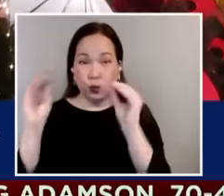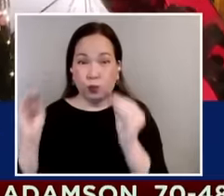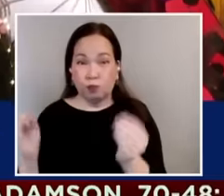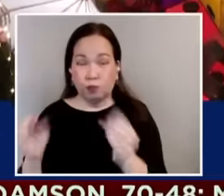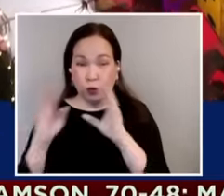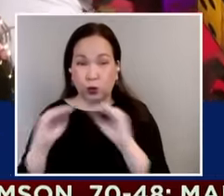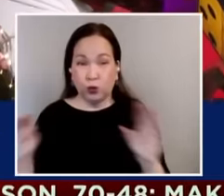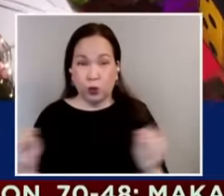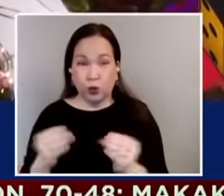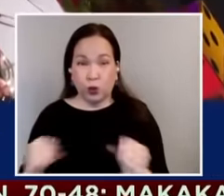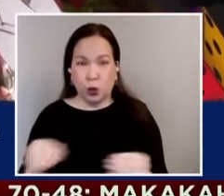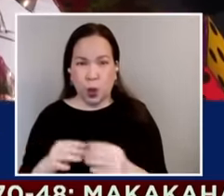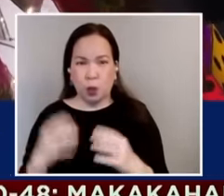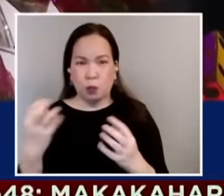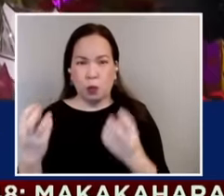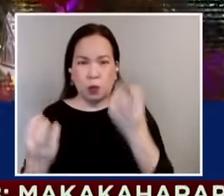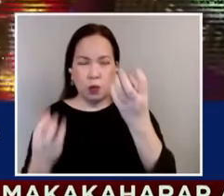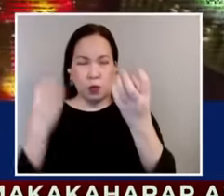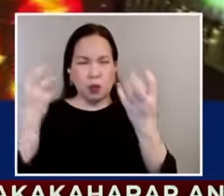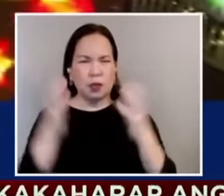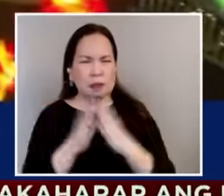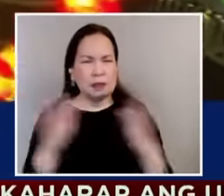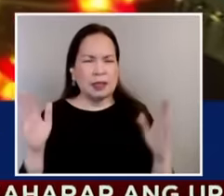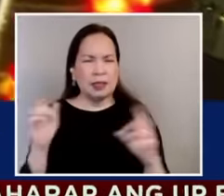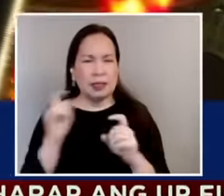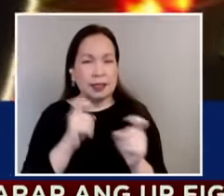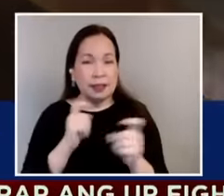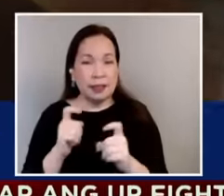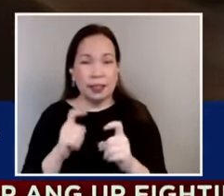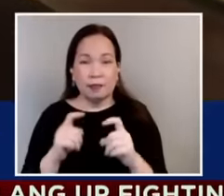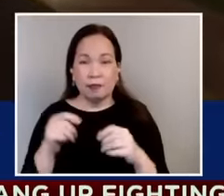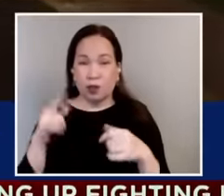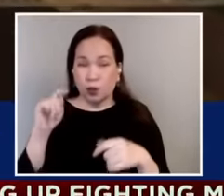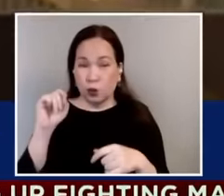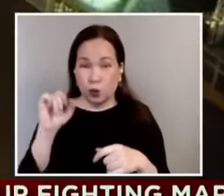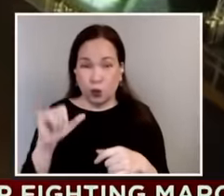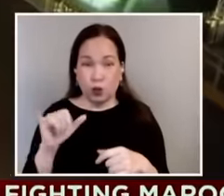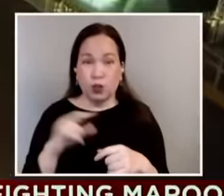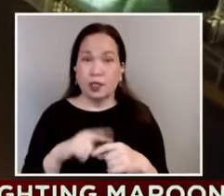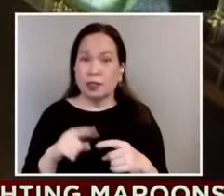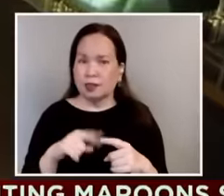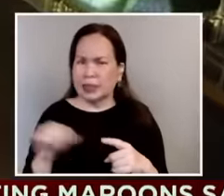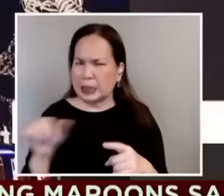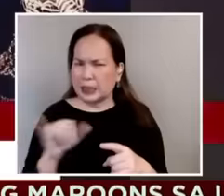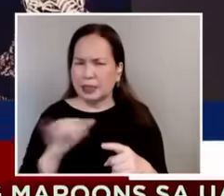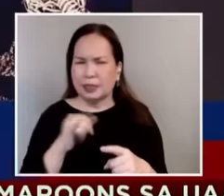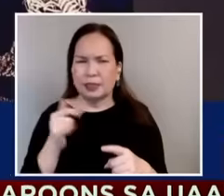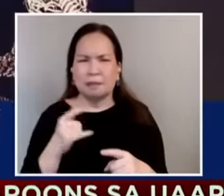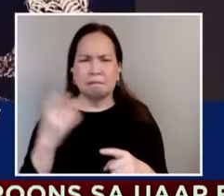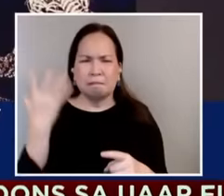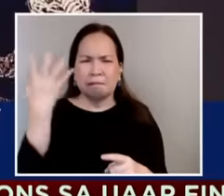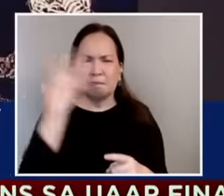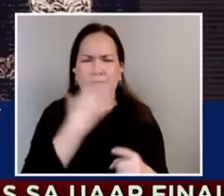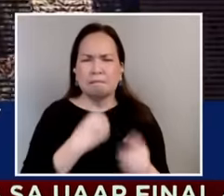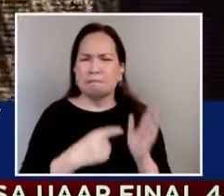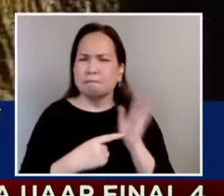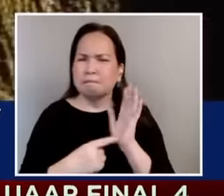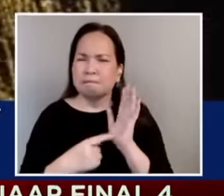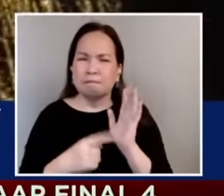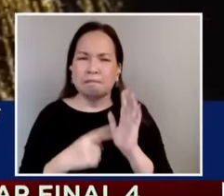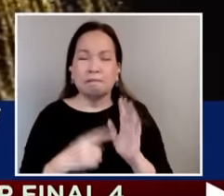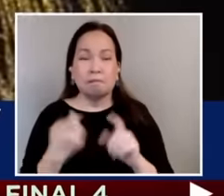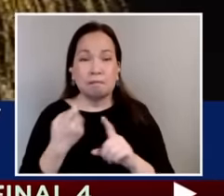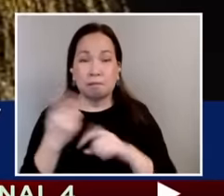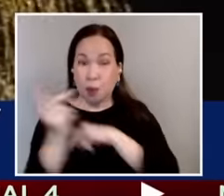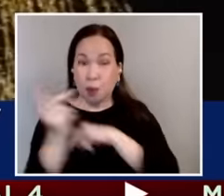mga naglalakihang mga regalo at laruan. Hindi rin magpapahuli sa mga makukulay na Christmas display ang mga taga-probinsya.